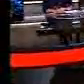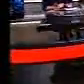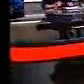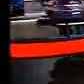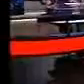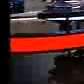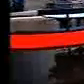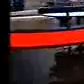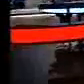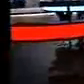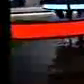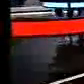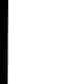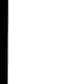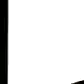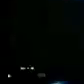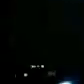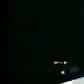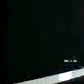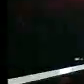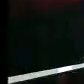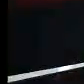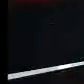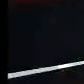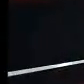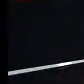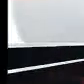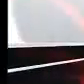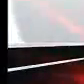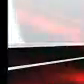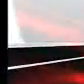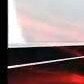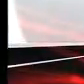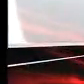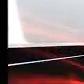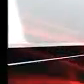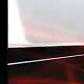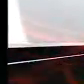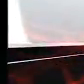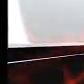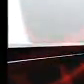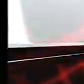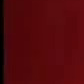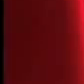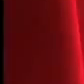הימים עוברים והשנים רצות ואיפה